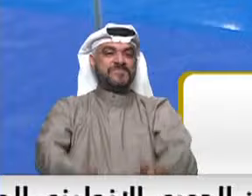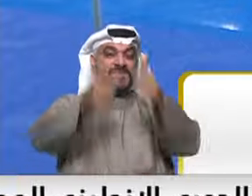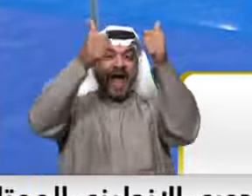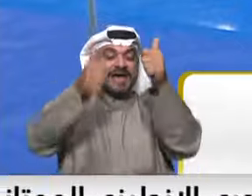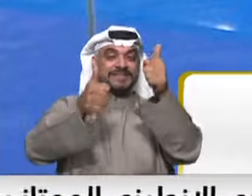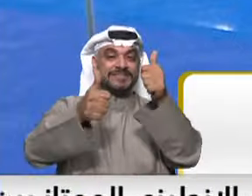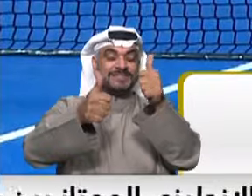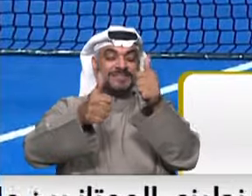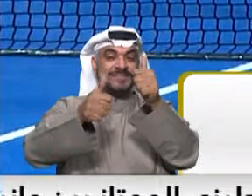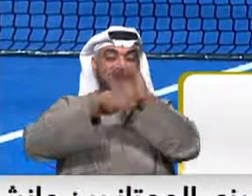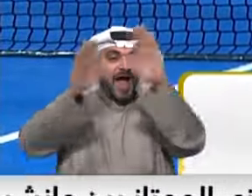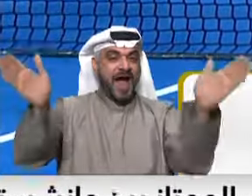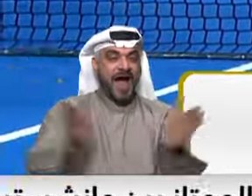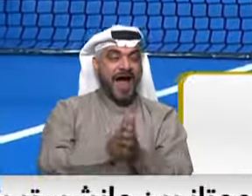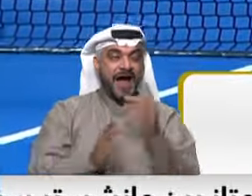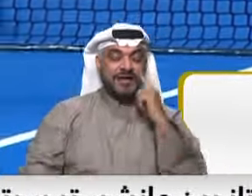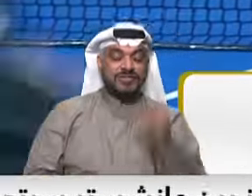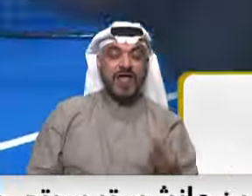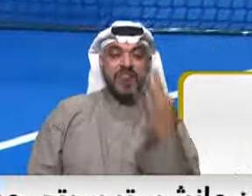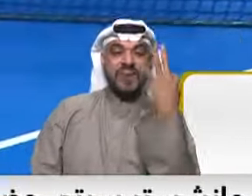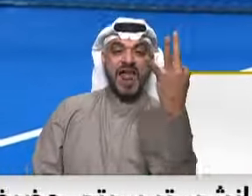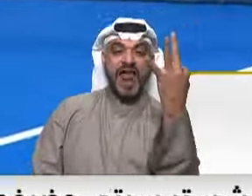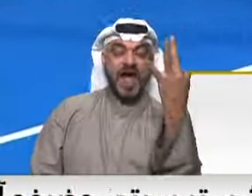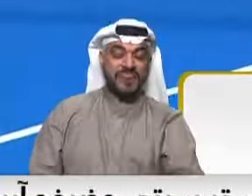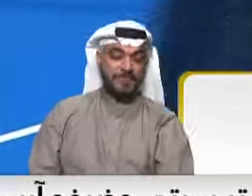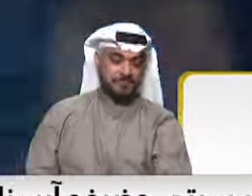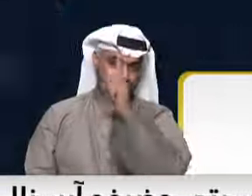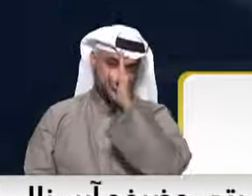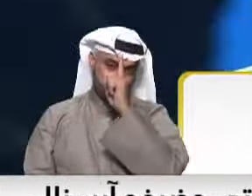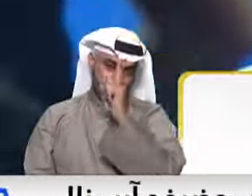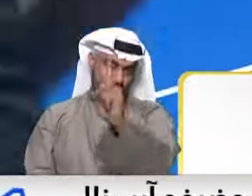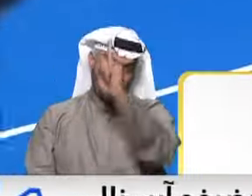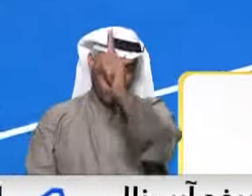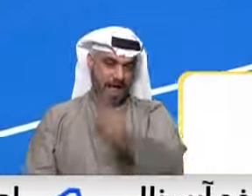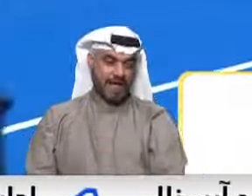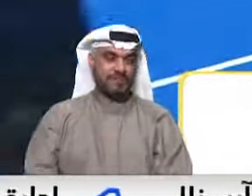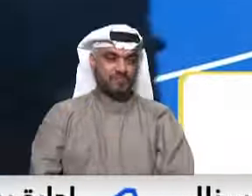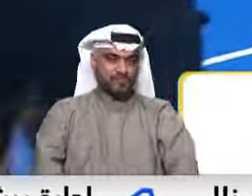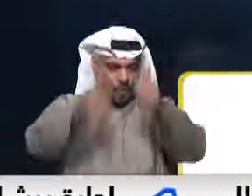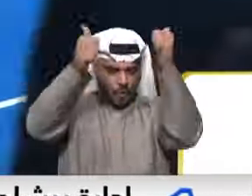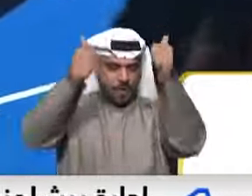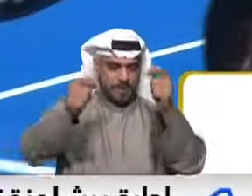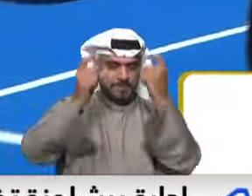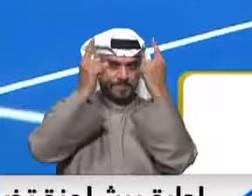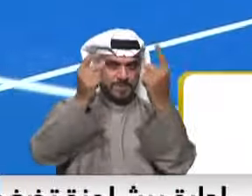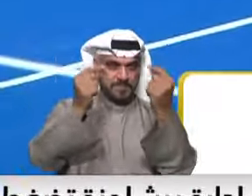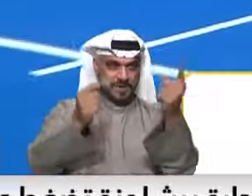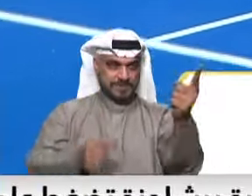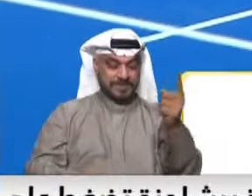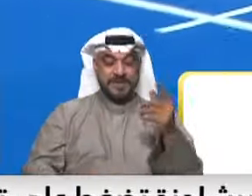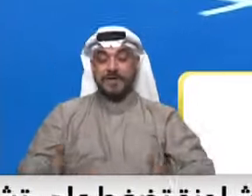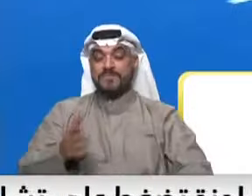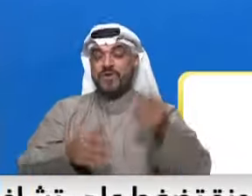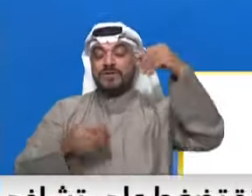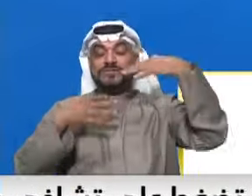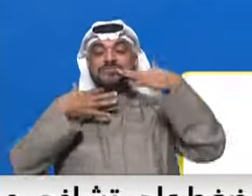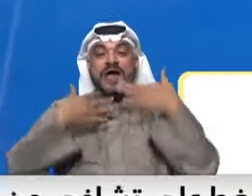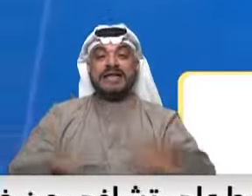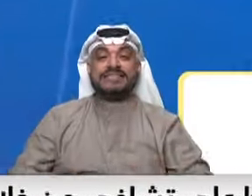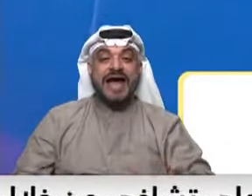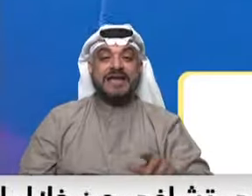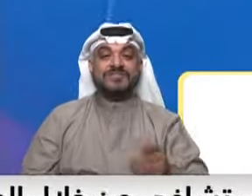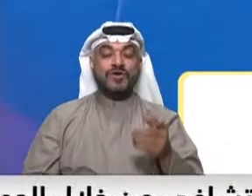فاصل. تمكن من خلاله فريق بنك الكويت الوطني من خطف اللقب والإطاحة بفريق بنك